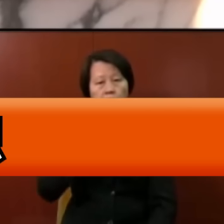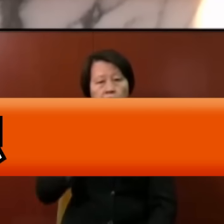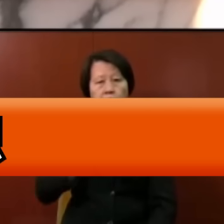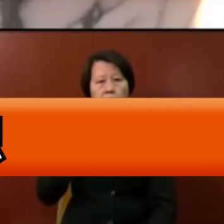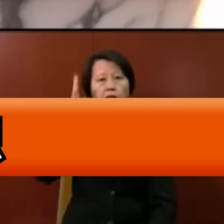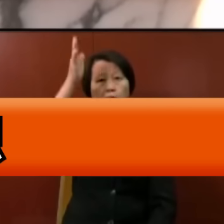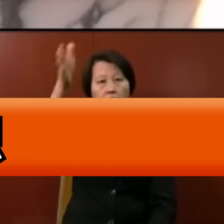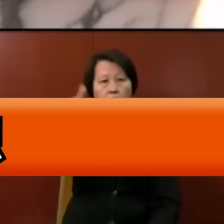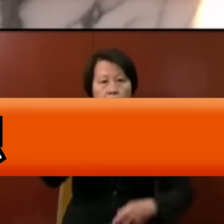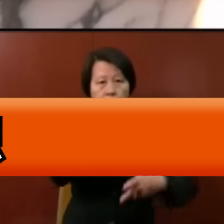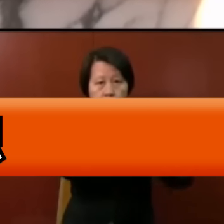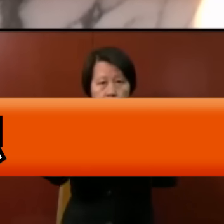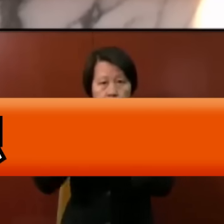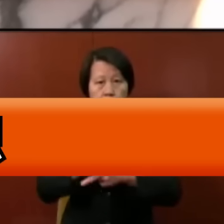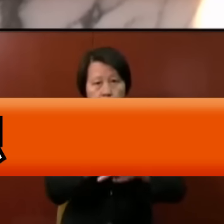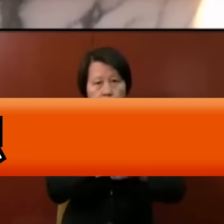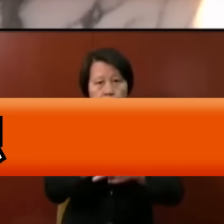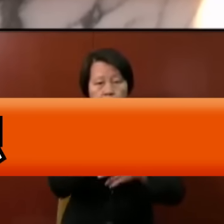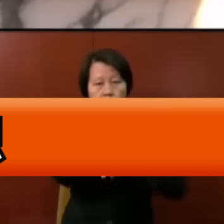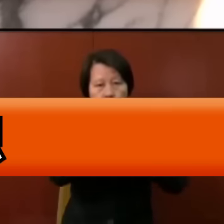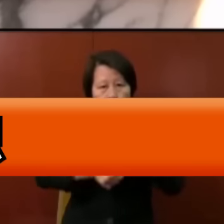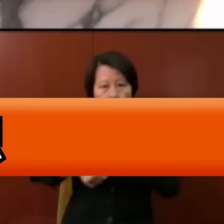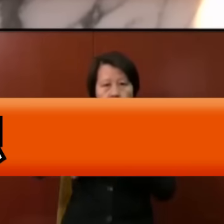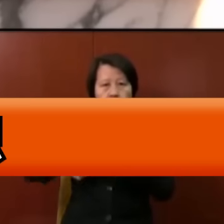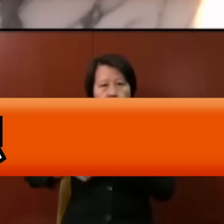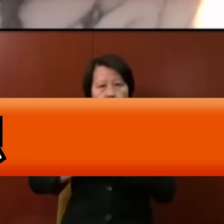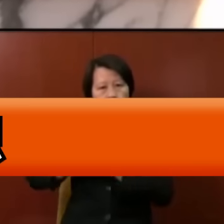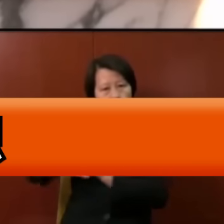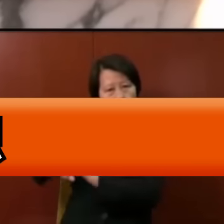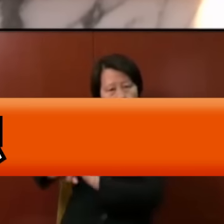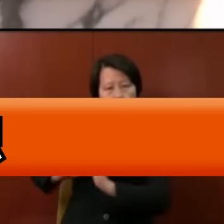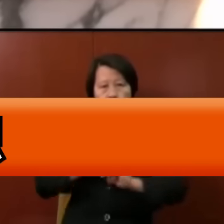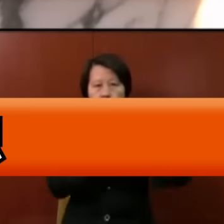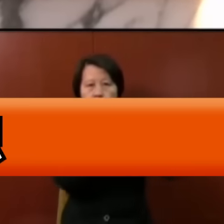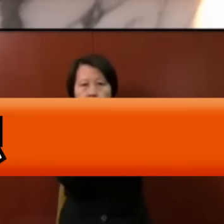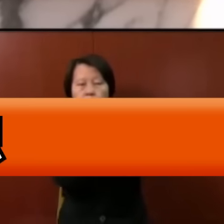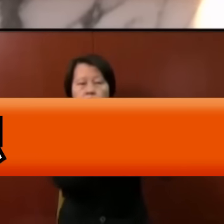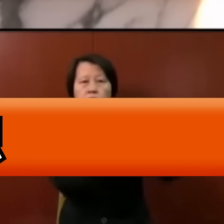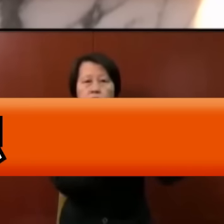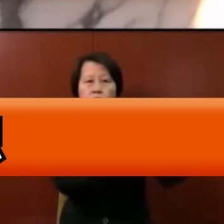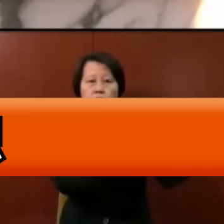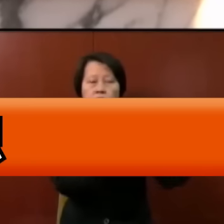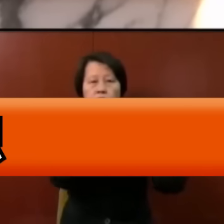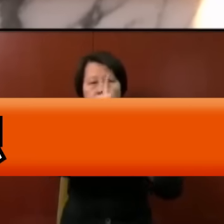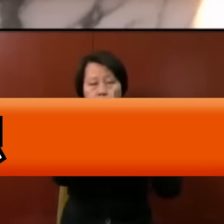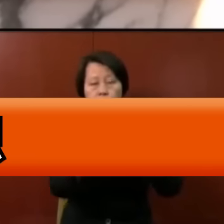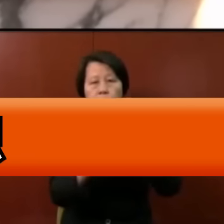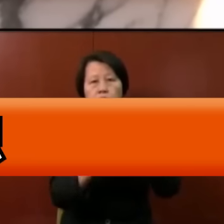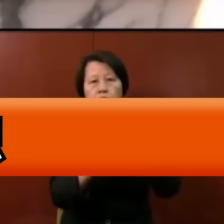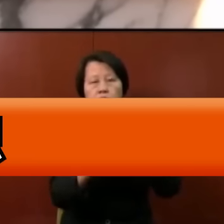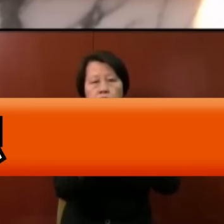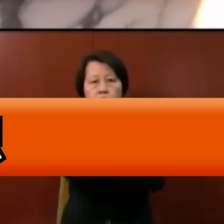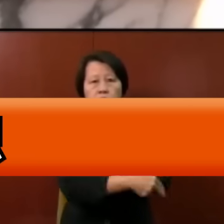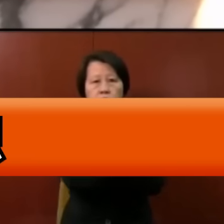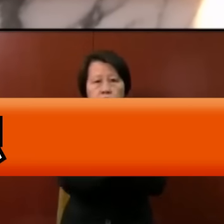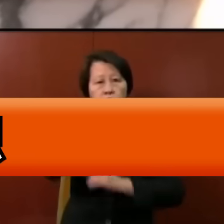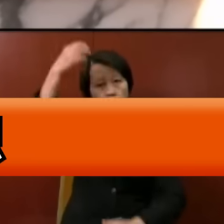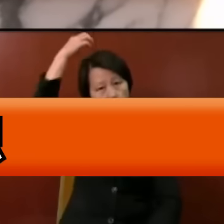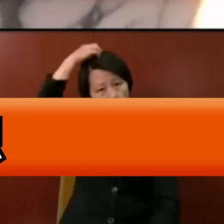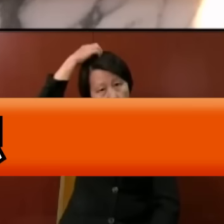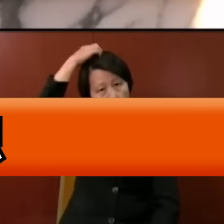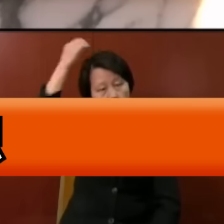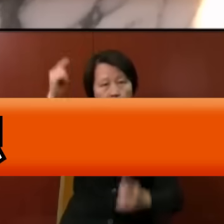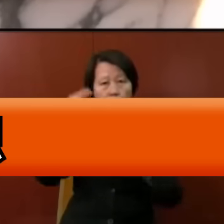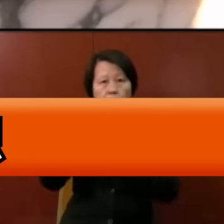memelihara melindungi dan mempertahankan pelembagaan negeri selango